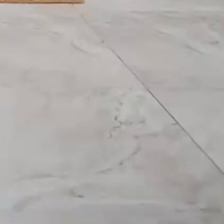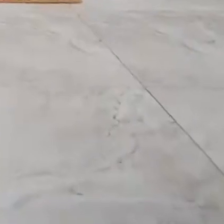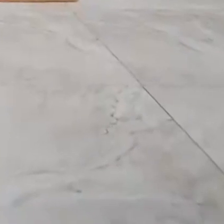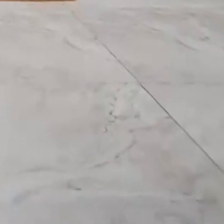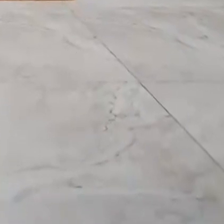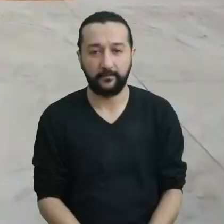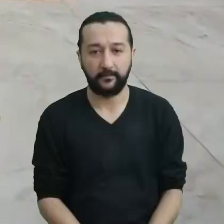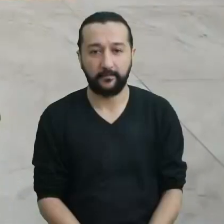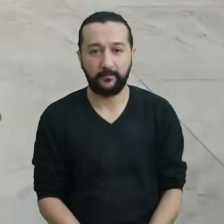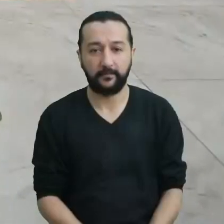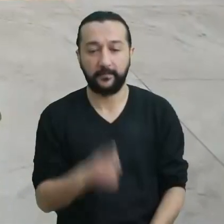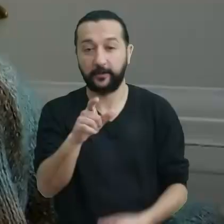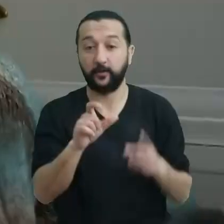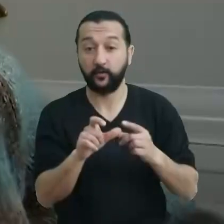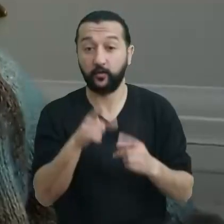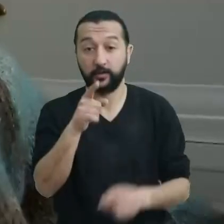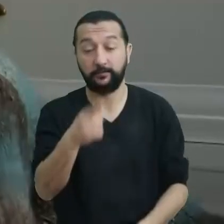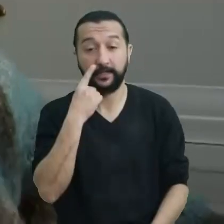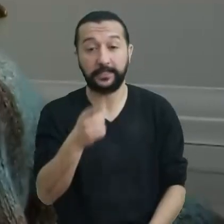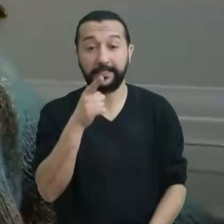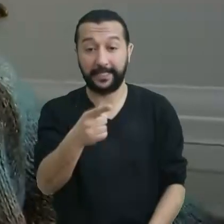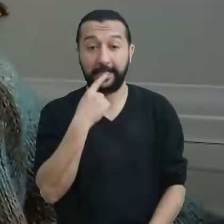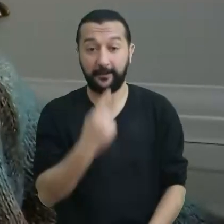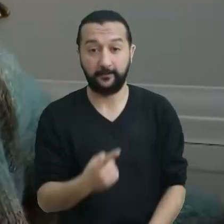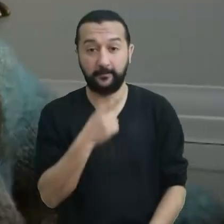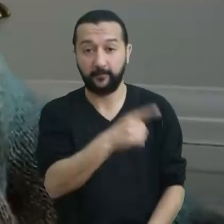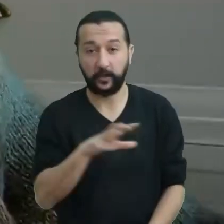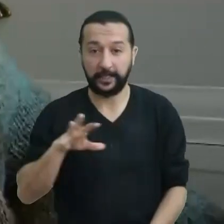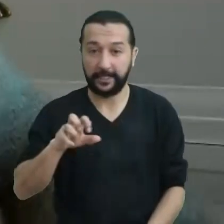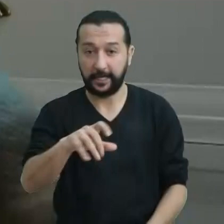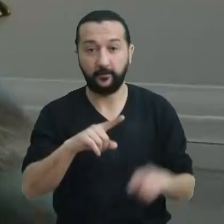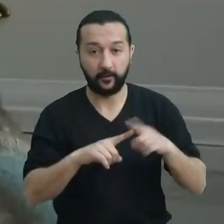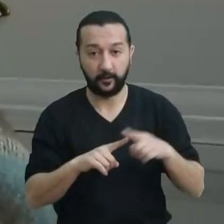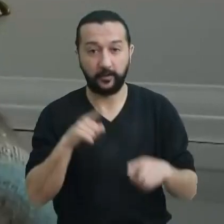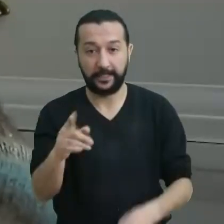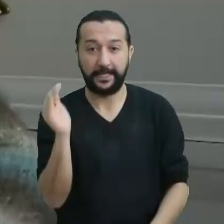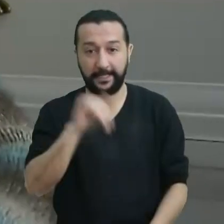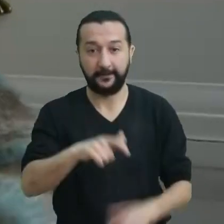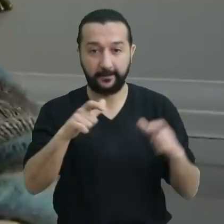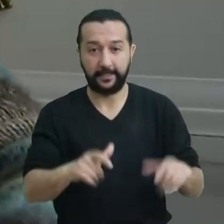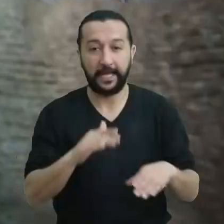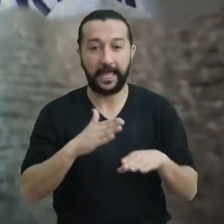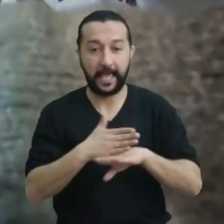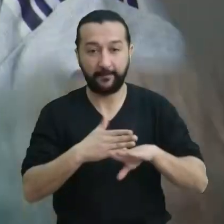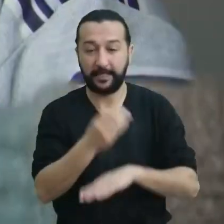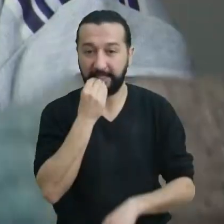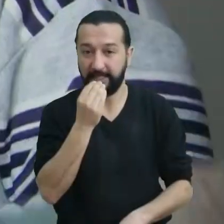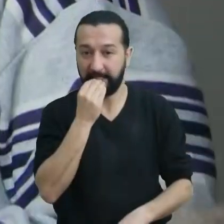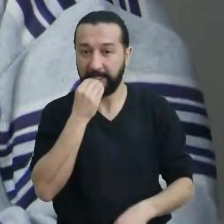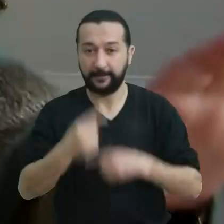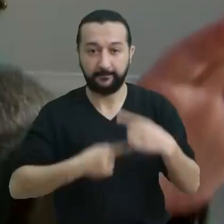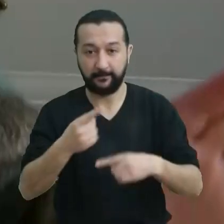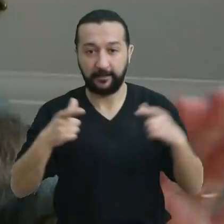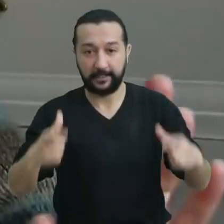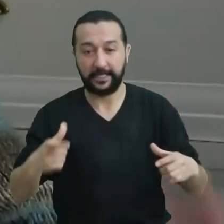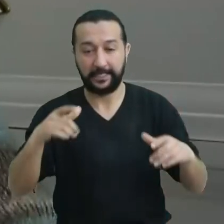Şükrücüğüm. Sen diyorsun ki bu tarantula... Geleceğim buradaki ekmekleri yiyecek.